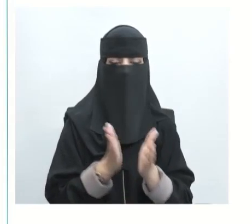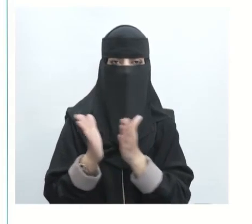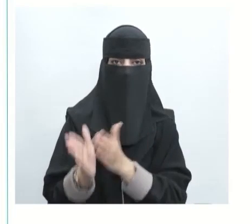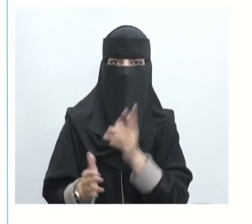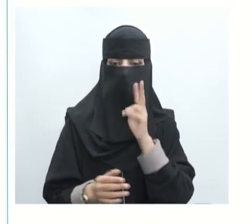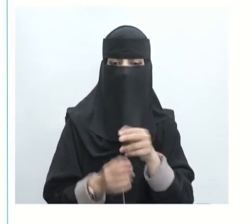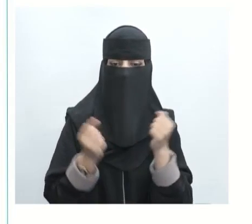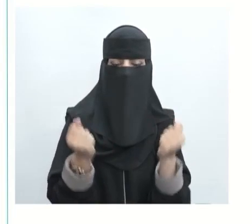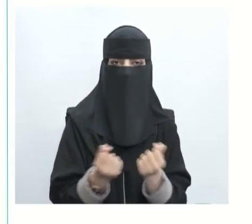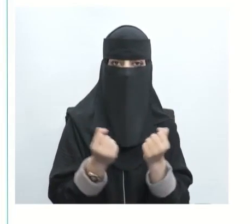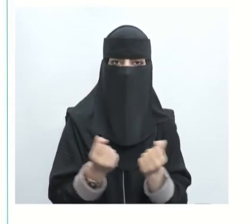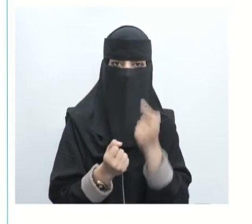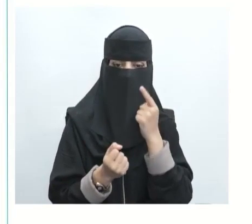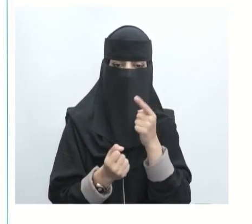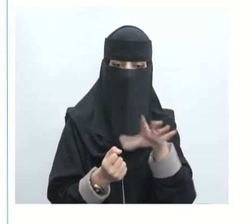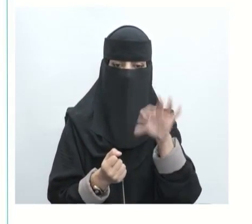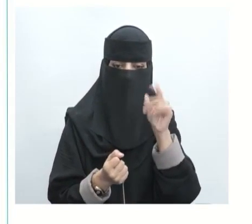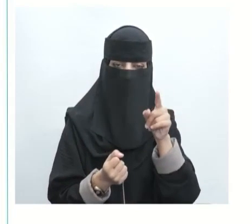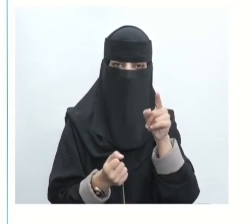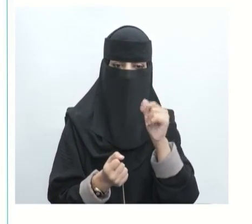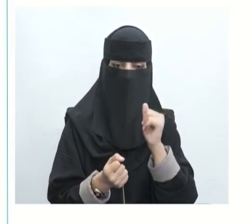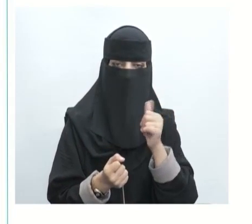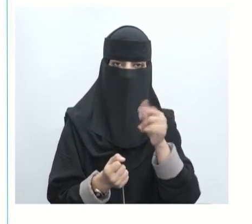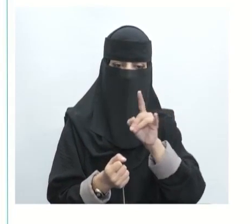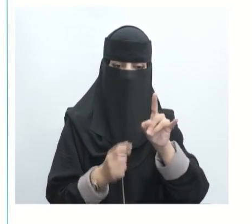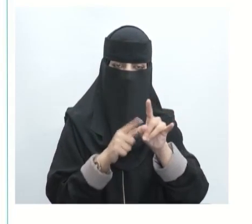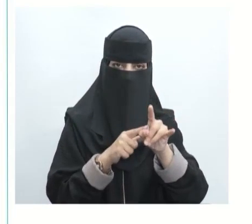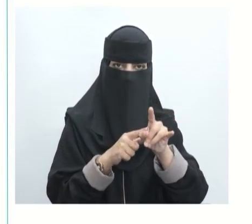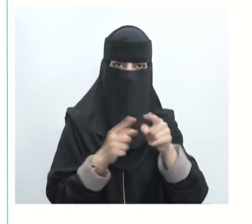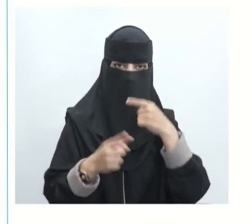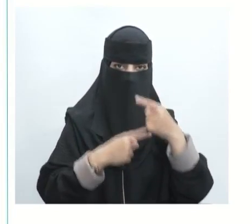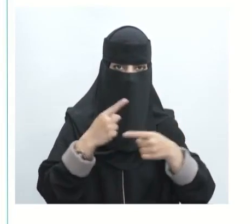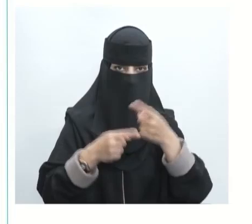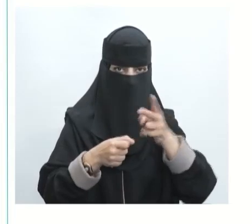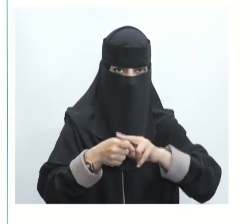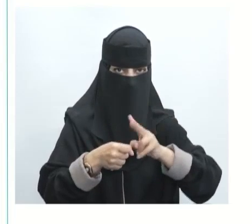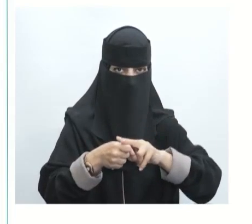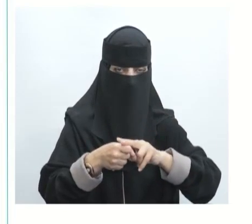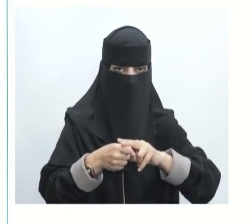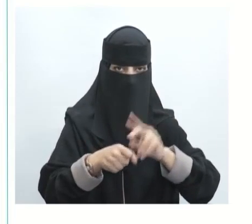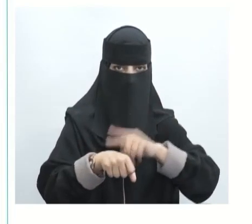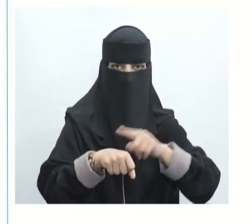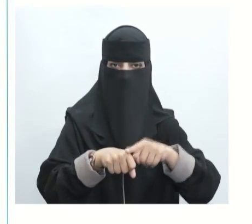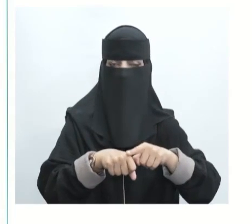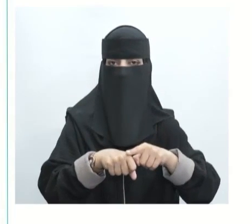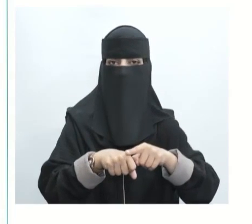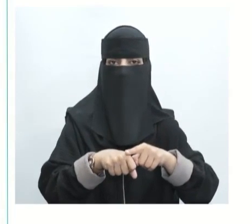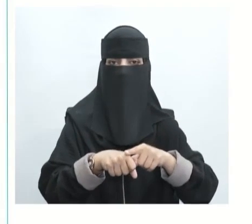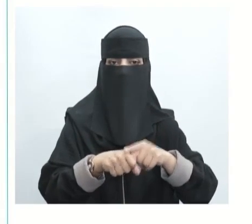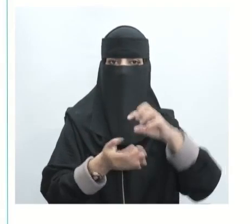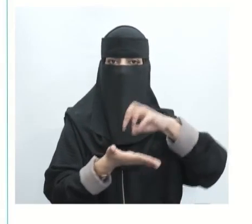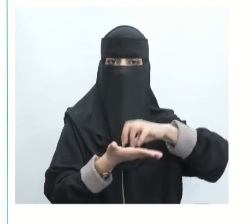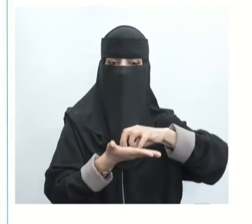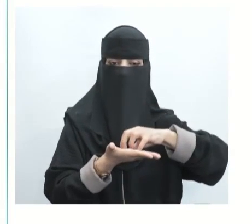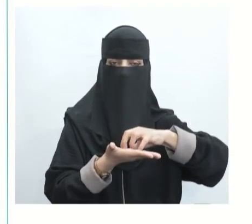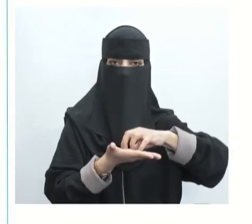لدينا الآن تطبيق استثناء بإلا. يمكنكم دوما أن تعودوا إلى موقع